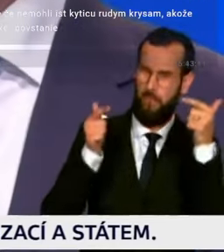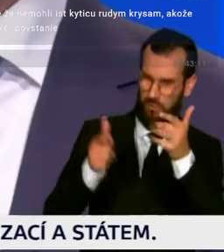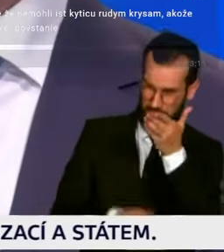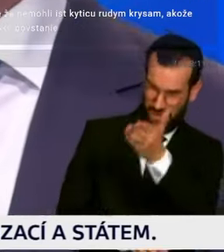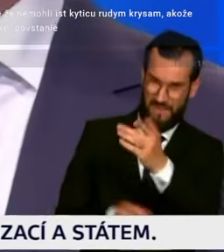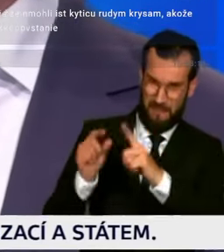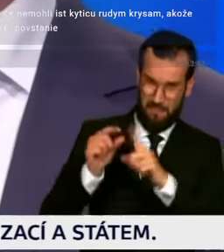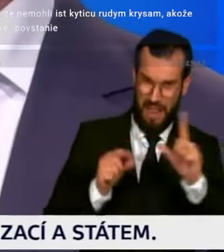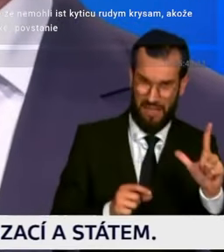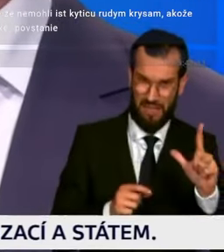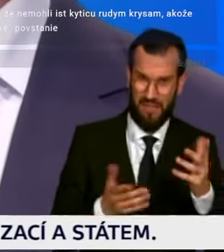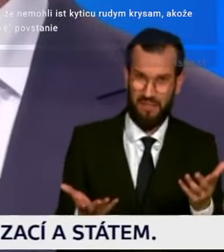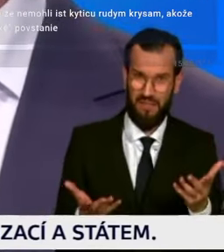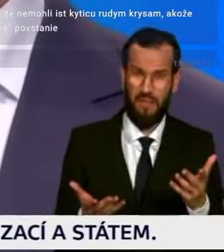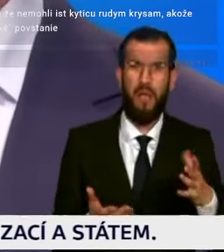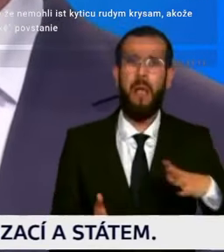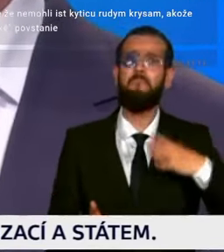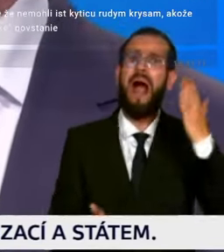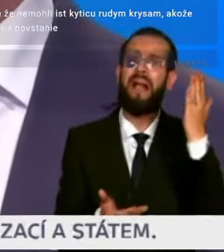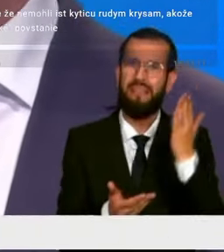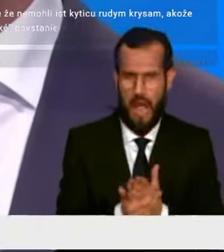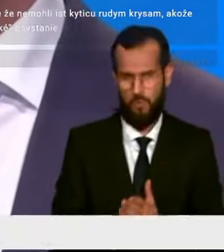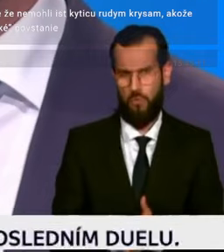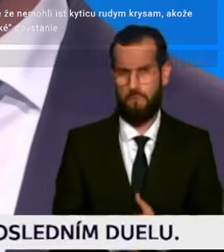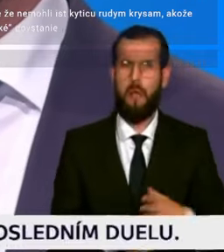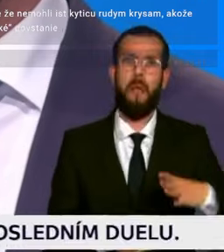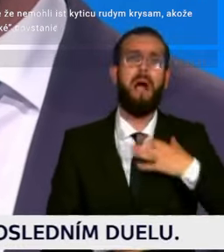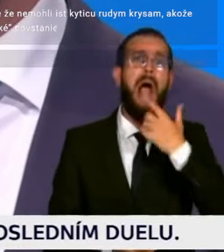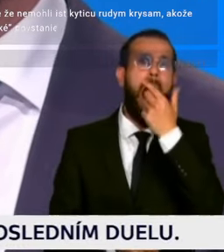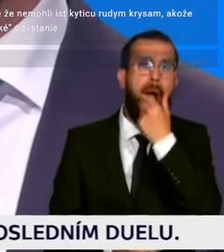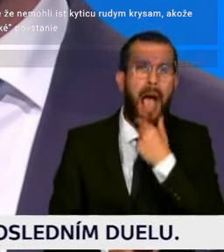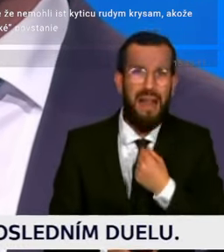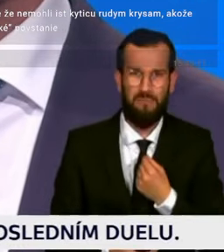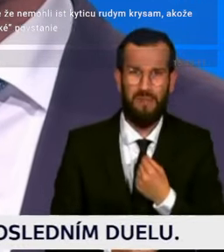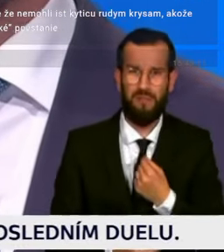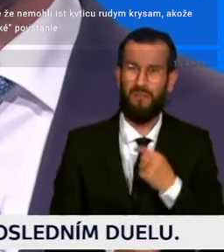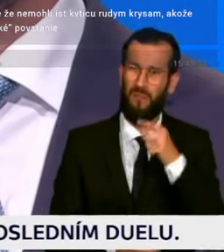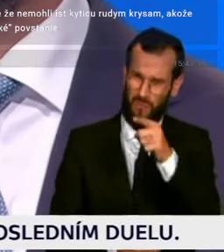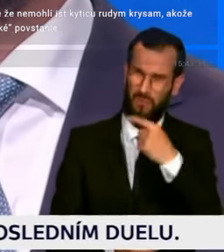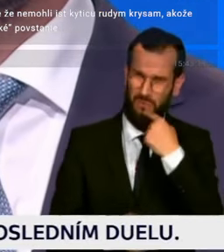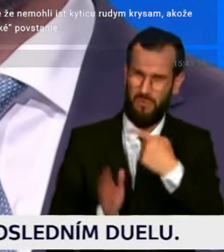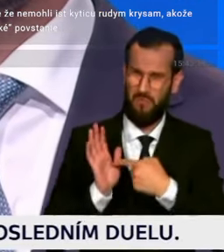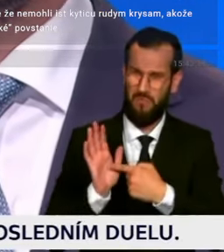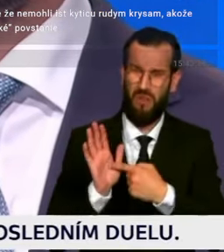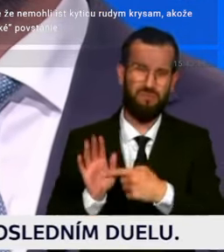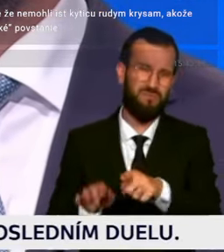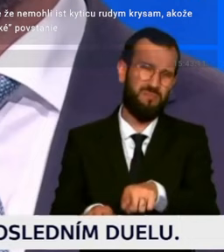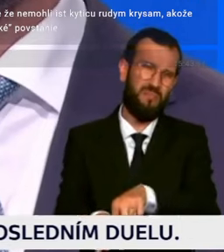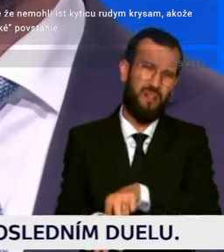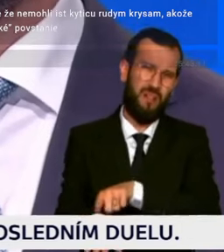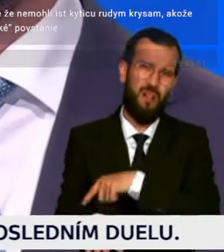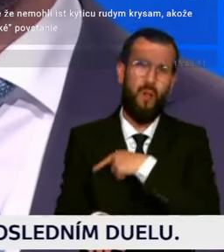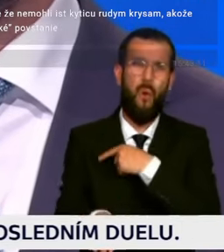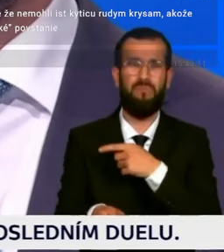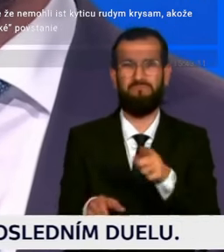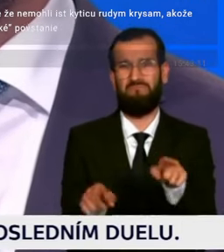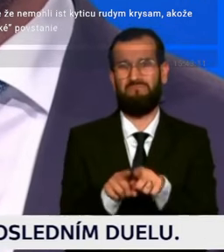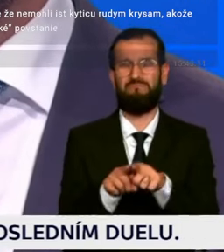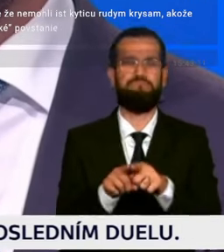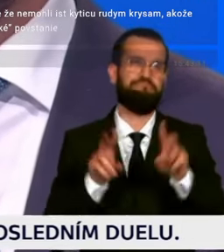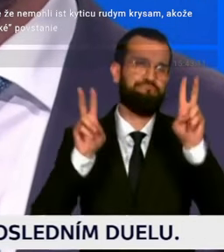to znamená pán Danko to znamená pán Harabin Oni tu prezentovali dlhé roky istú podobu